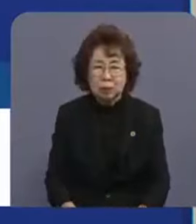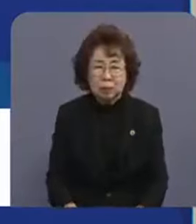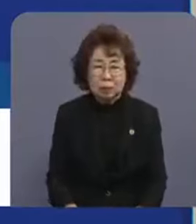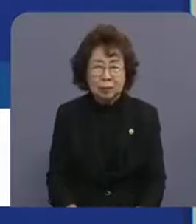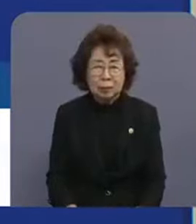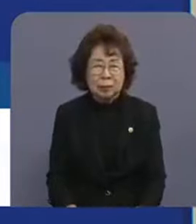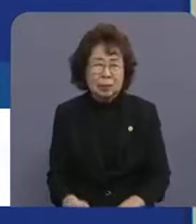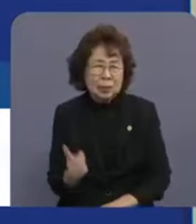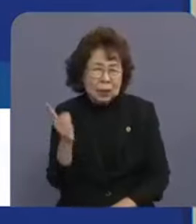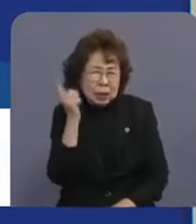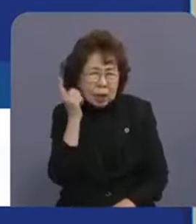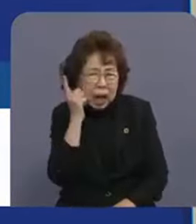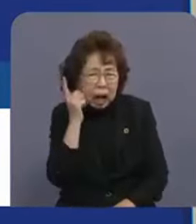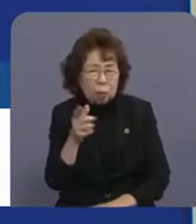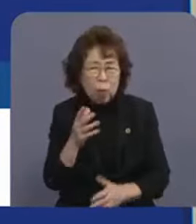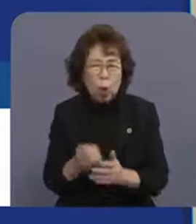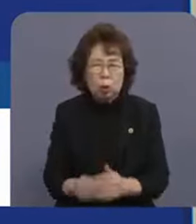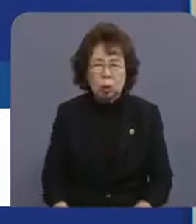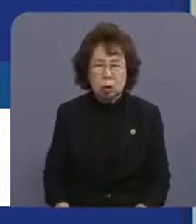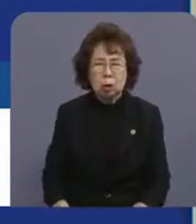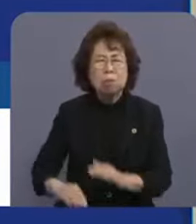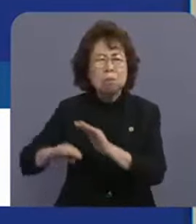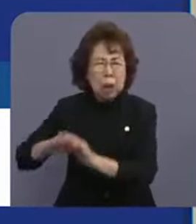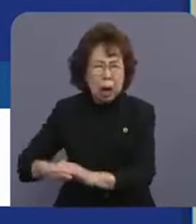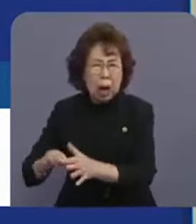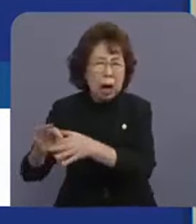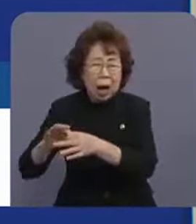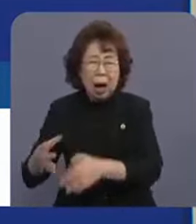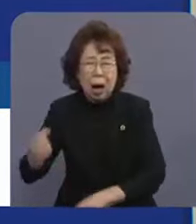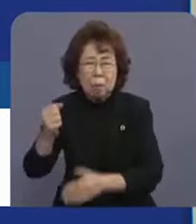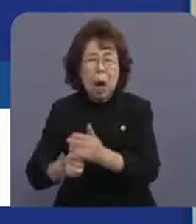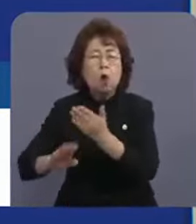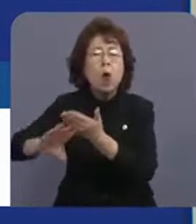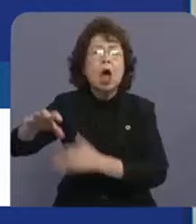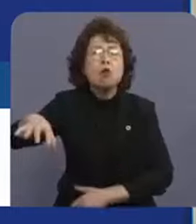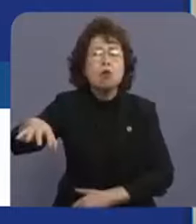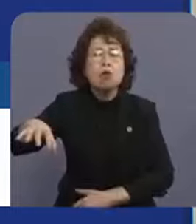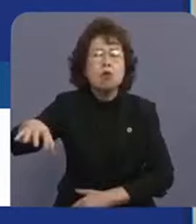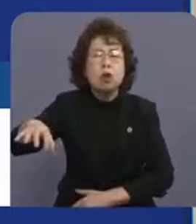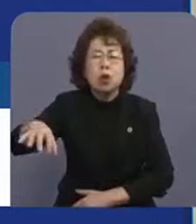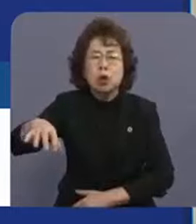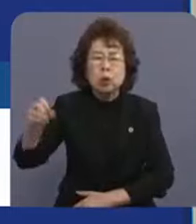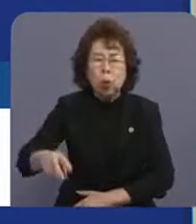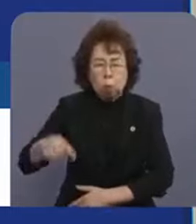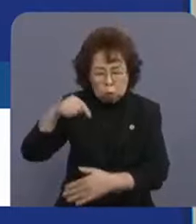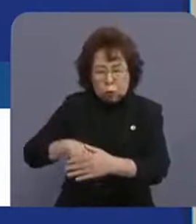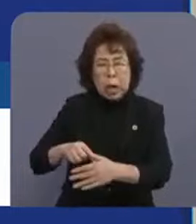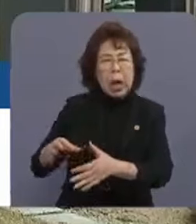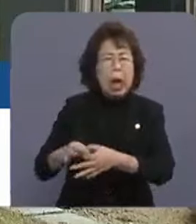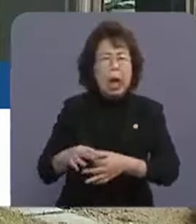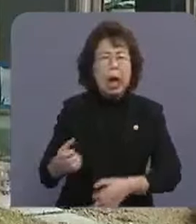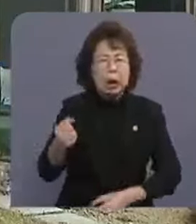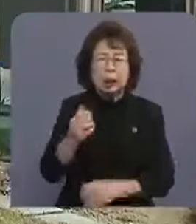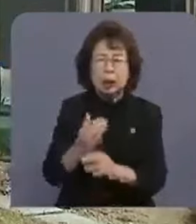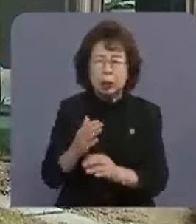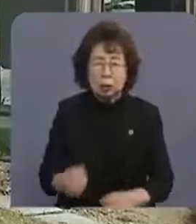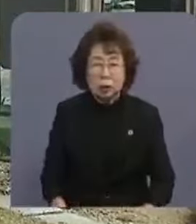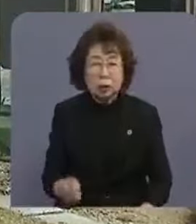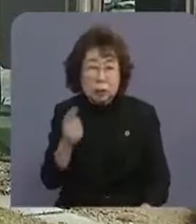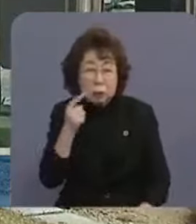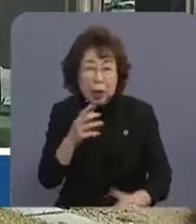개통한 자 휴대폰은 작물업자를 통해서 해외에 유통되거나 일부 국내에도 유통되었습니다.